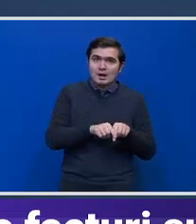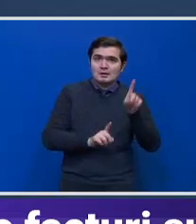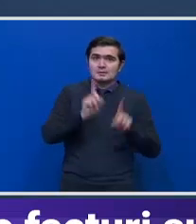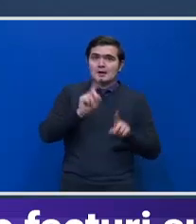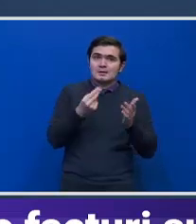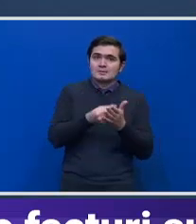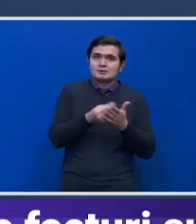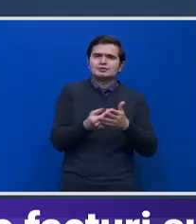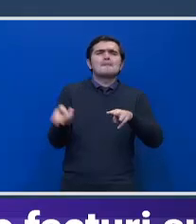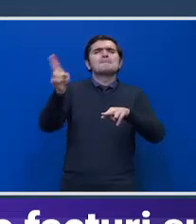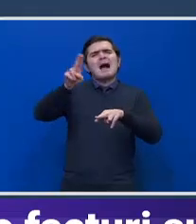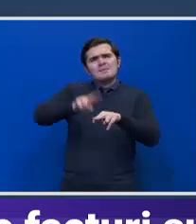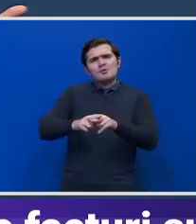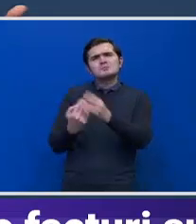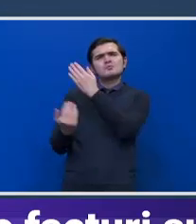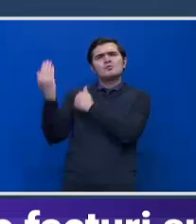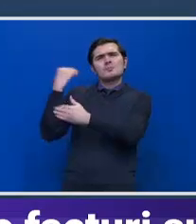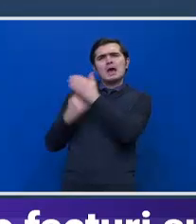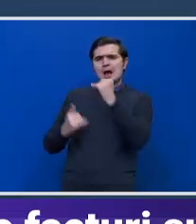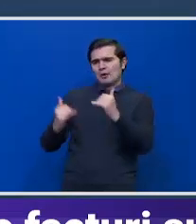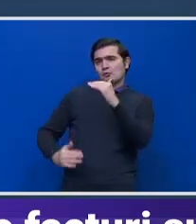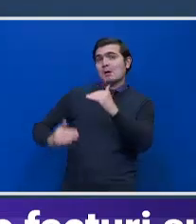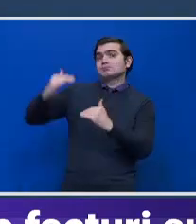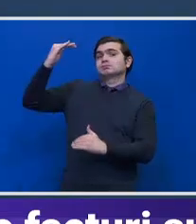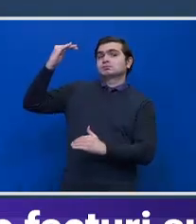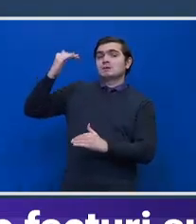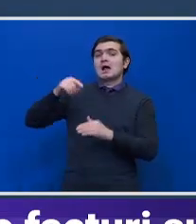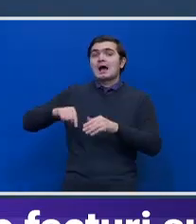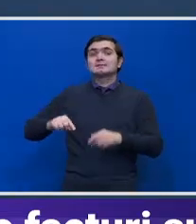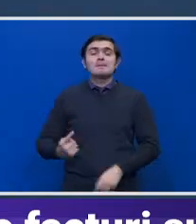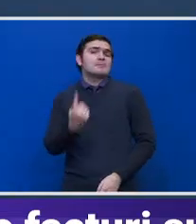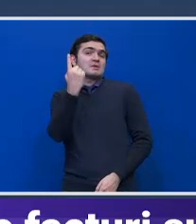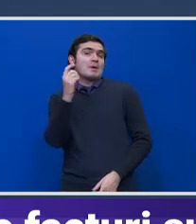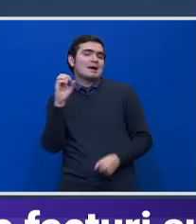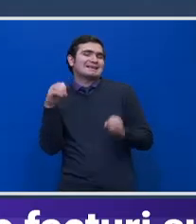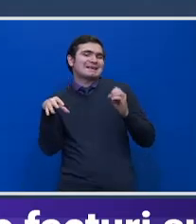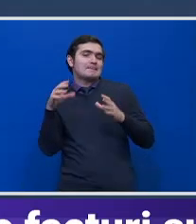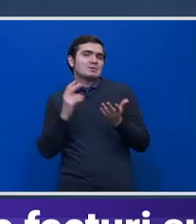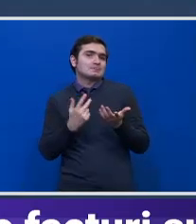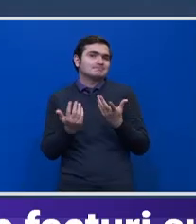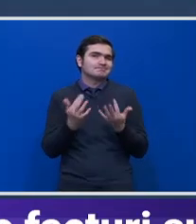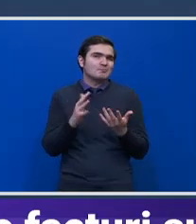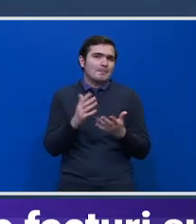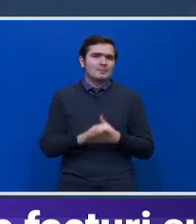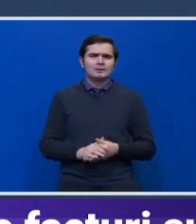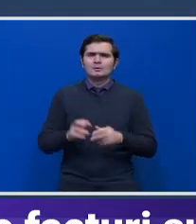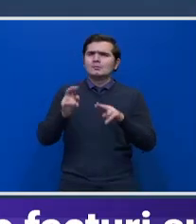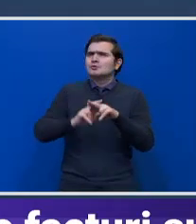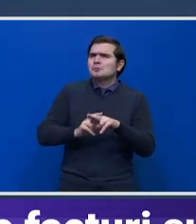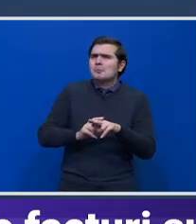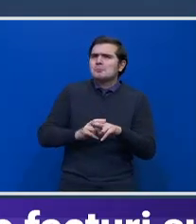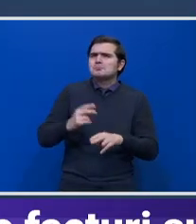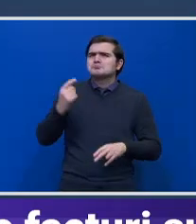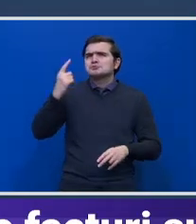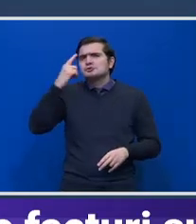decât plătea înainte. Și acesta este primul semn pe care îl pot da. Și cum ar putea să-și dea seama